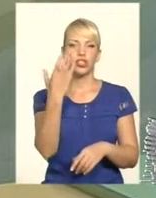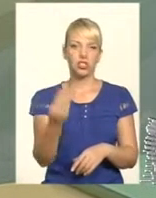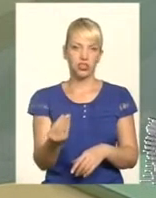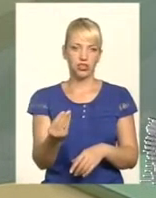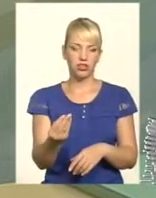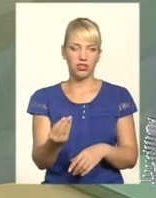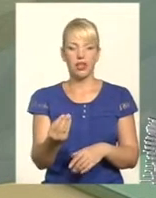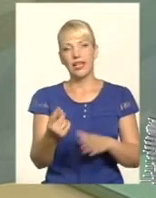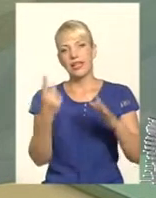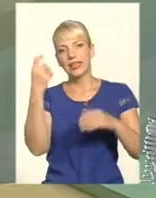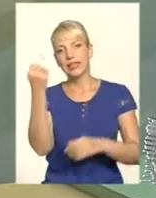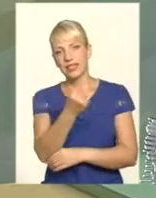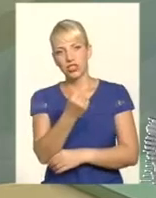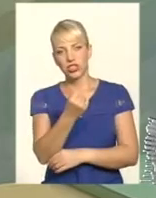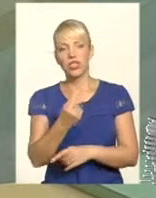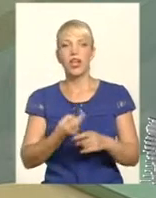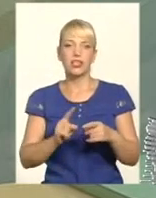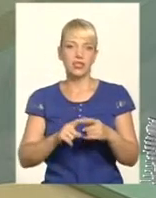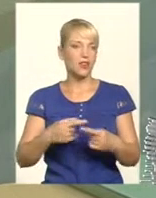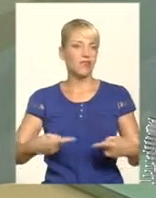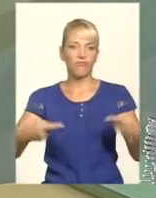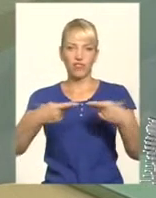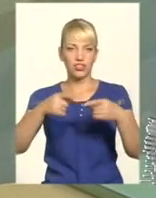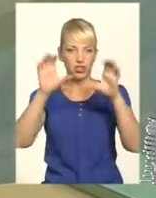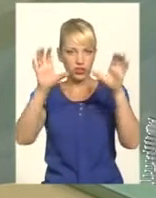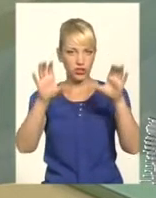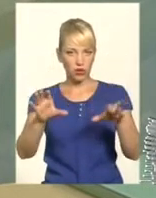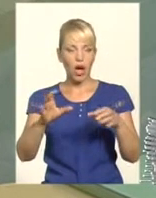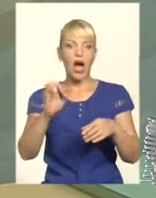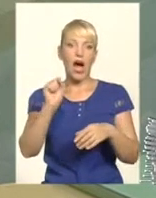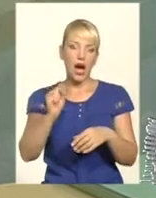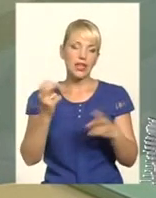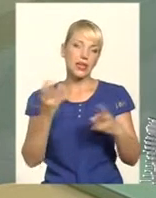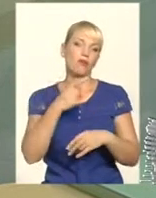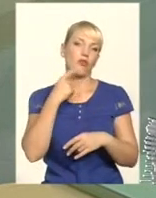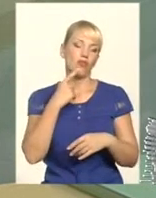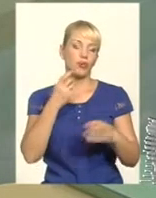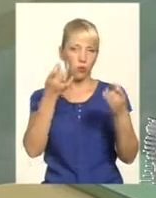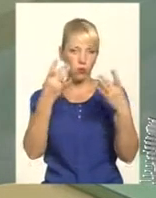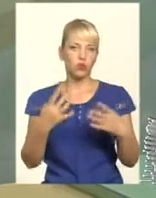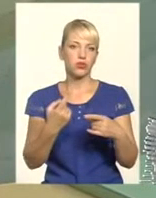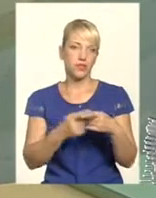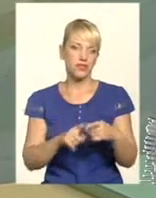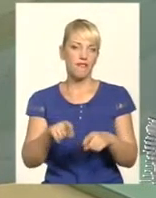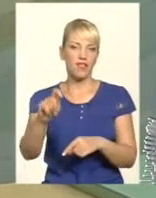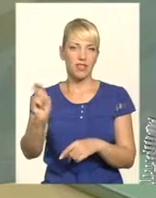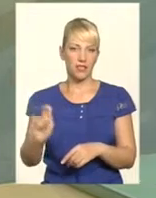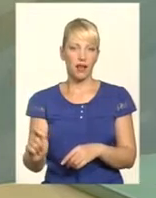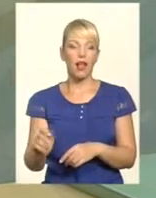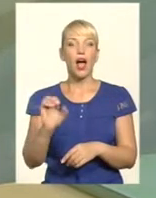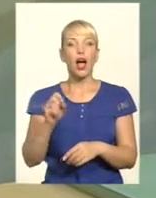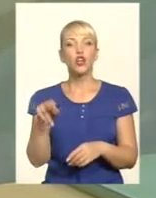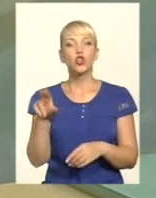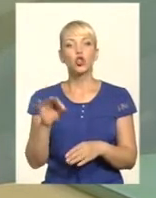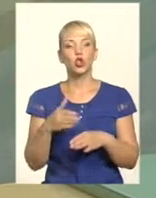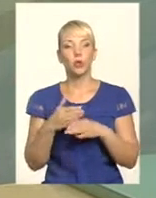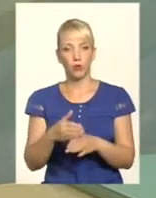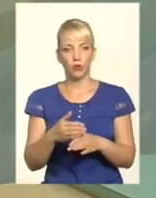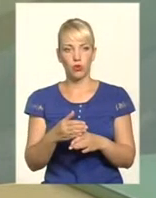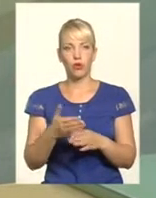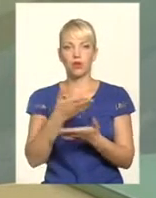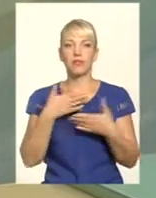тижня, це визначено, тому я думаю, просто треба говорити, що це війна. А щодо допомоги, звичайно,